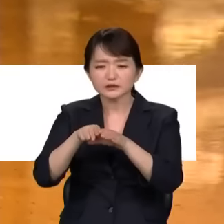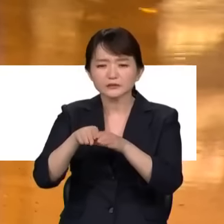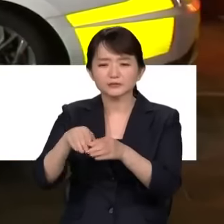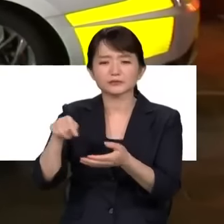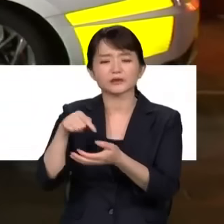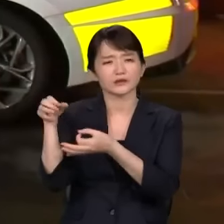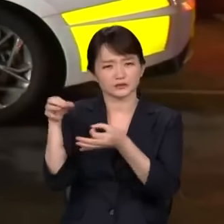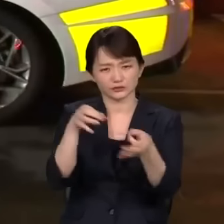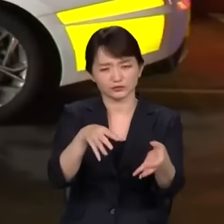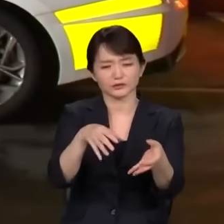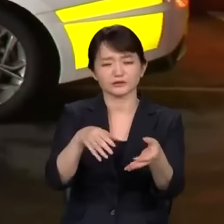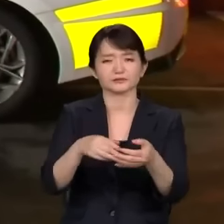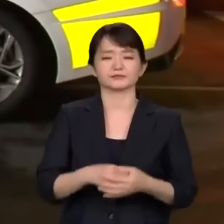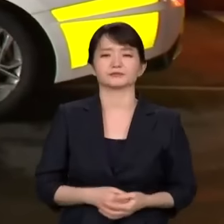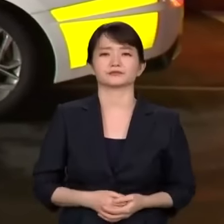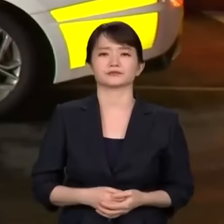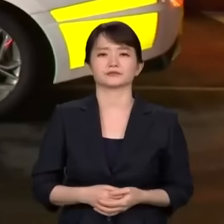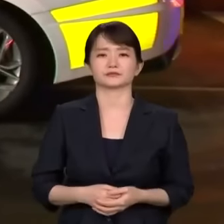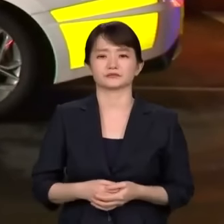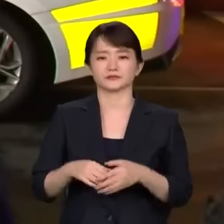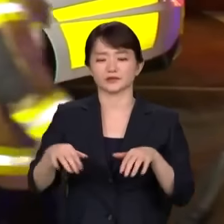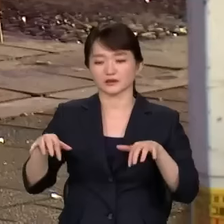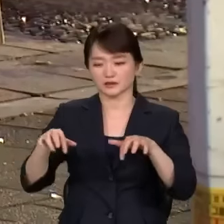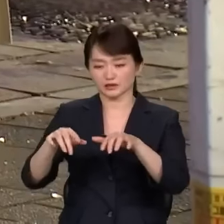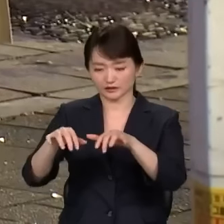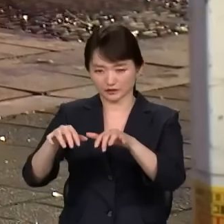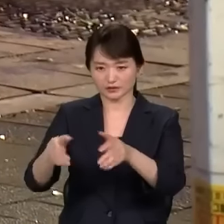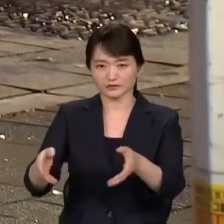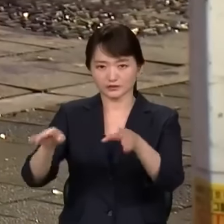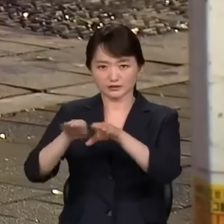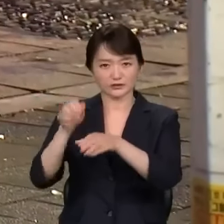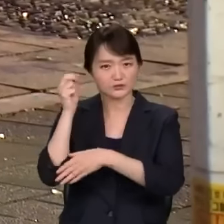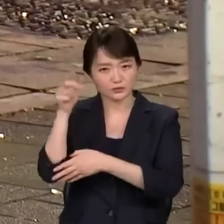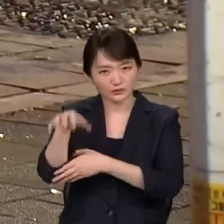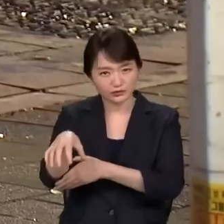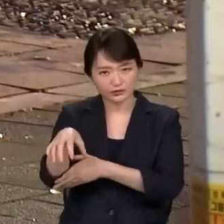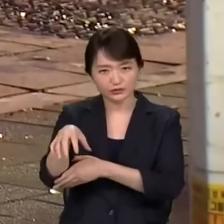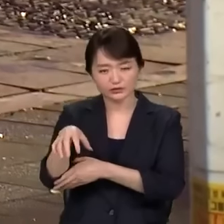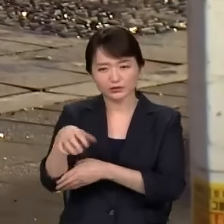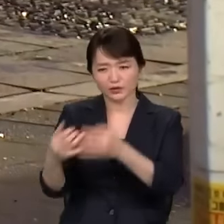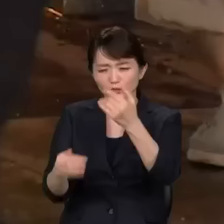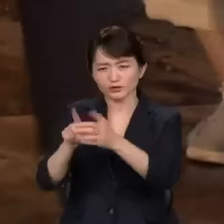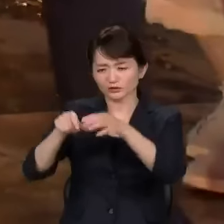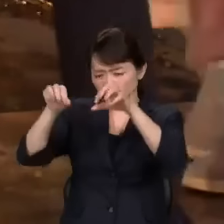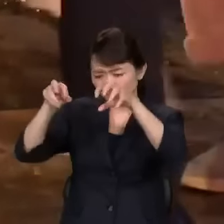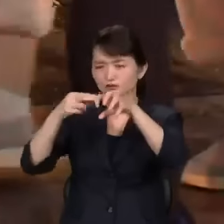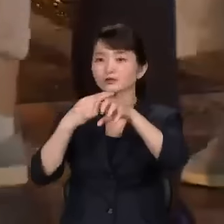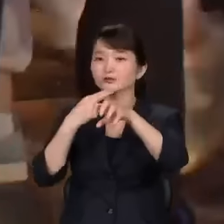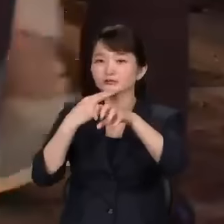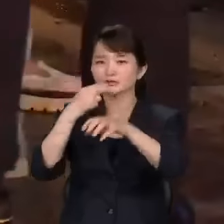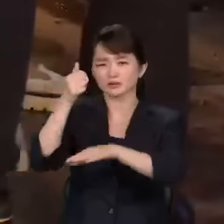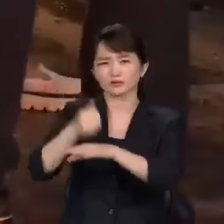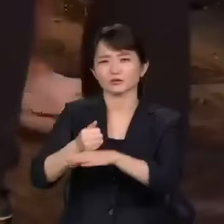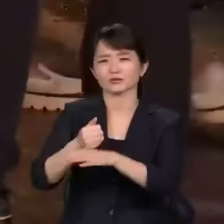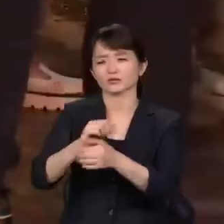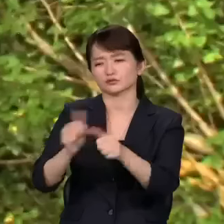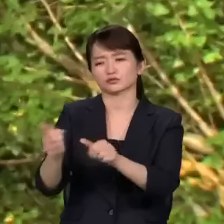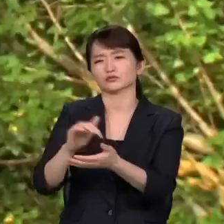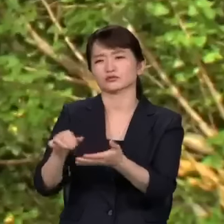같습니다. 이러면서 다중이용시설 호텔은 스프링클러 사각지대에 머물렀습니다. 결국 인명피해는